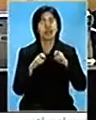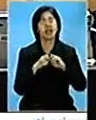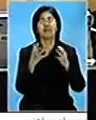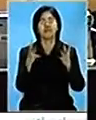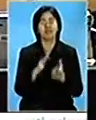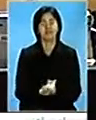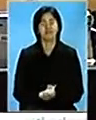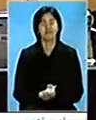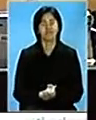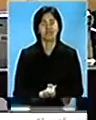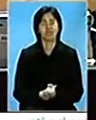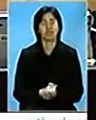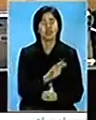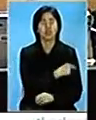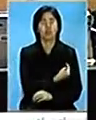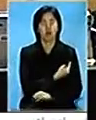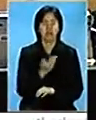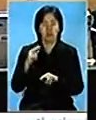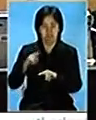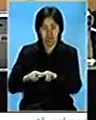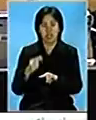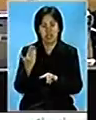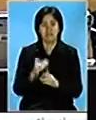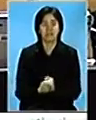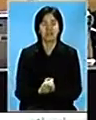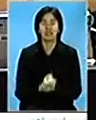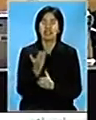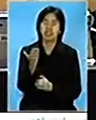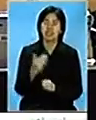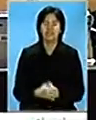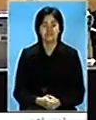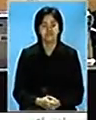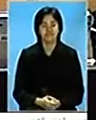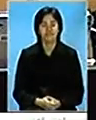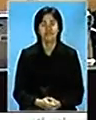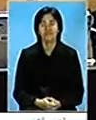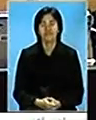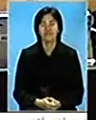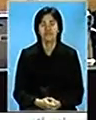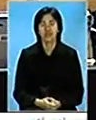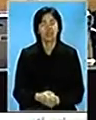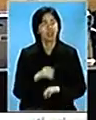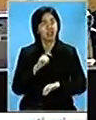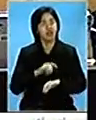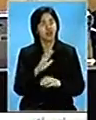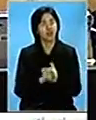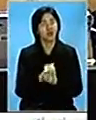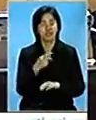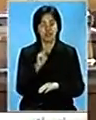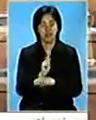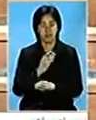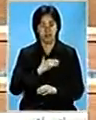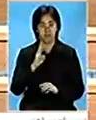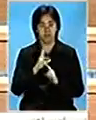ครับนะคุณหมอเชิดชัยนั่งลงก่อนนะครับเชิญต่อครับเหลืออยู่2ท่าน แม่เสียเวลาท่านประธานที่เคารพผมวชิราเพชรทองบัญชีร